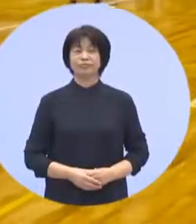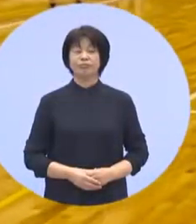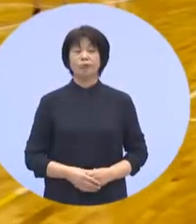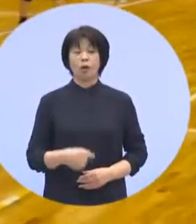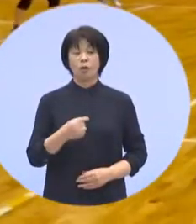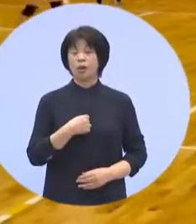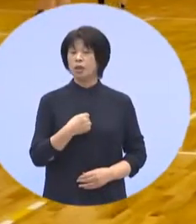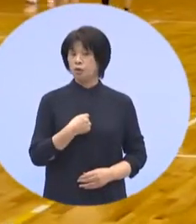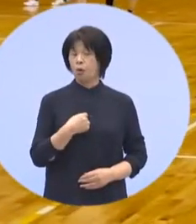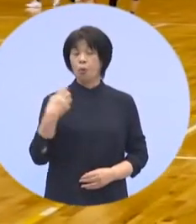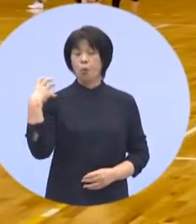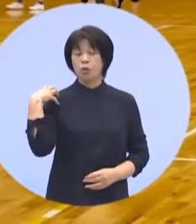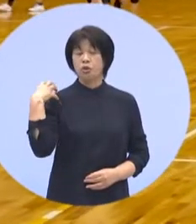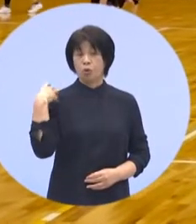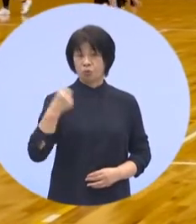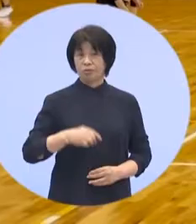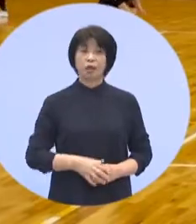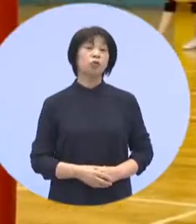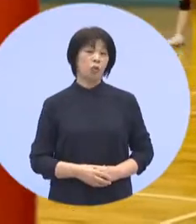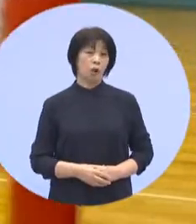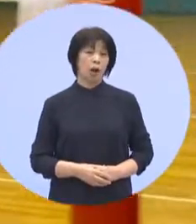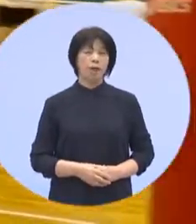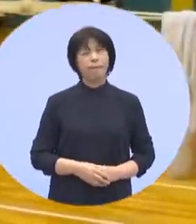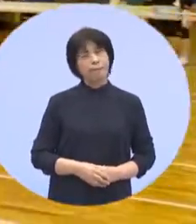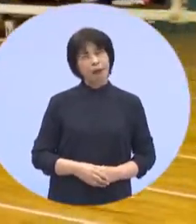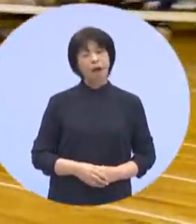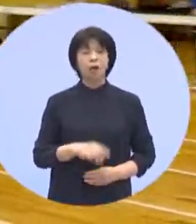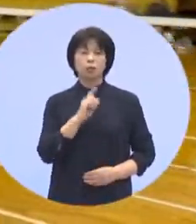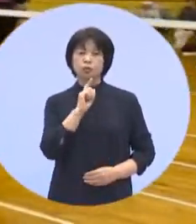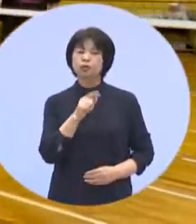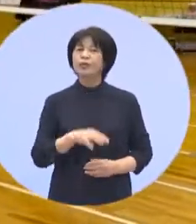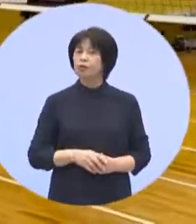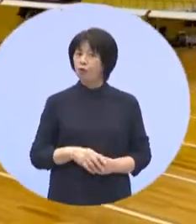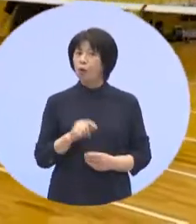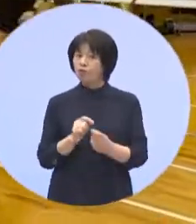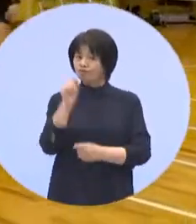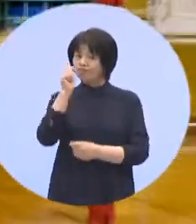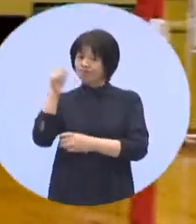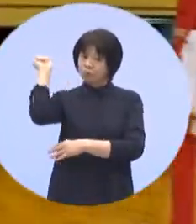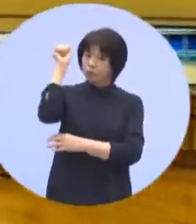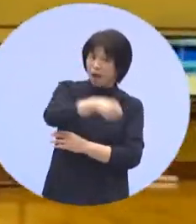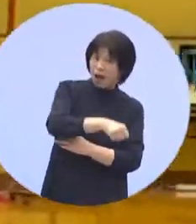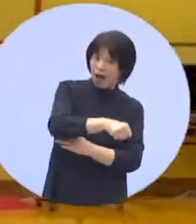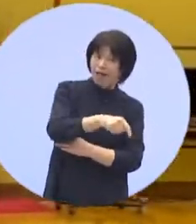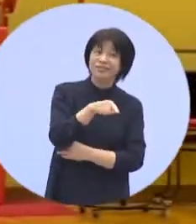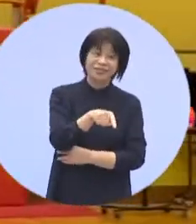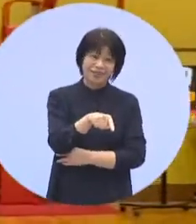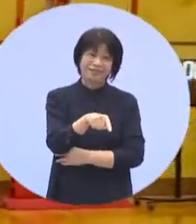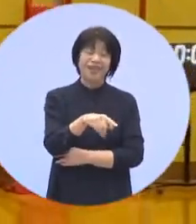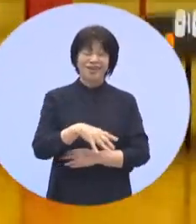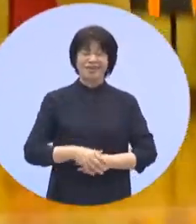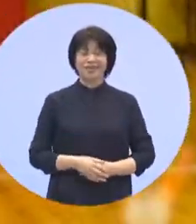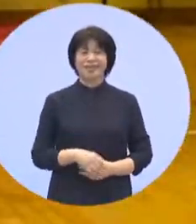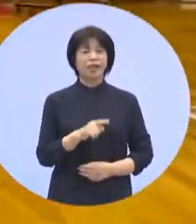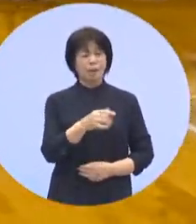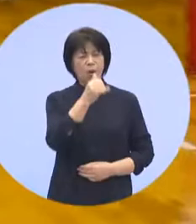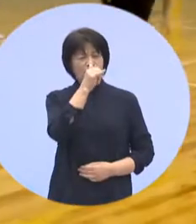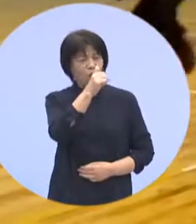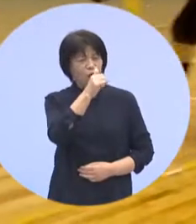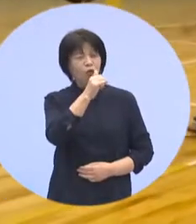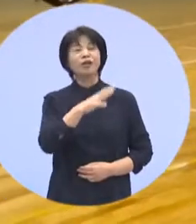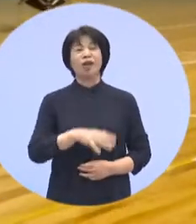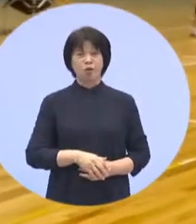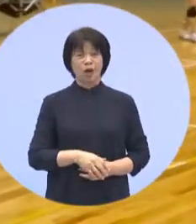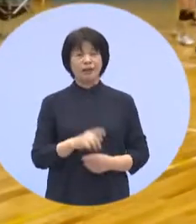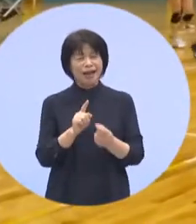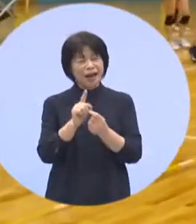私のポジションはアウトサイドヒッターといって、いわゆるスパイカー、得点を取るポジションなんですけど、持ち味としては高